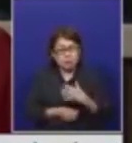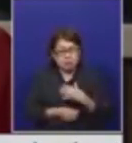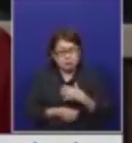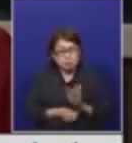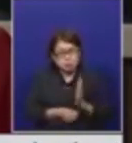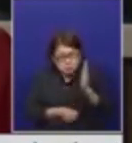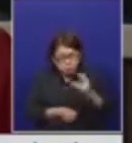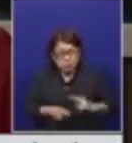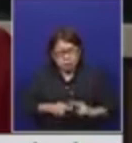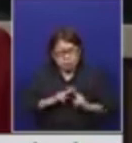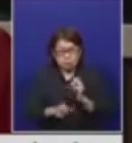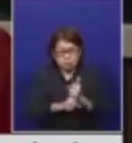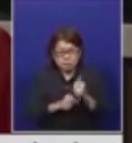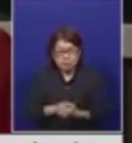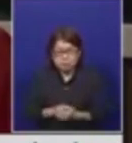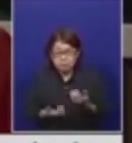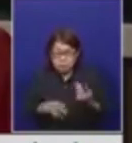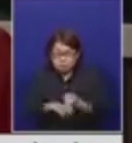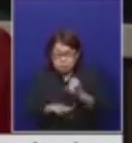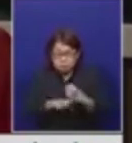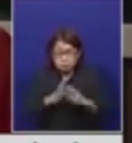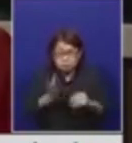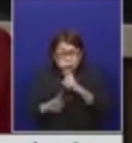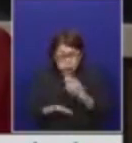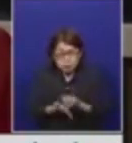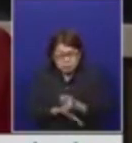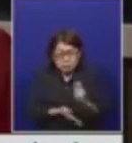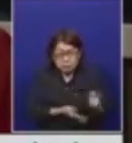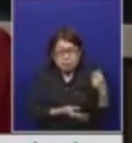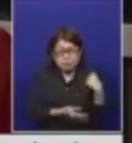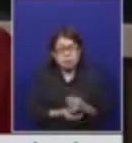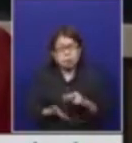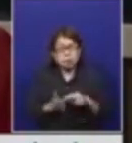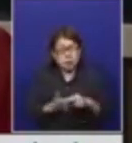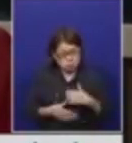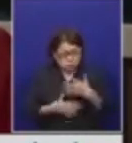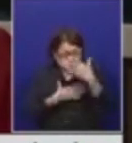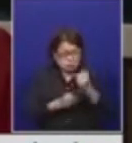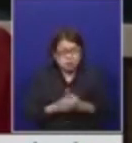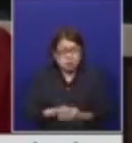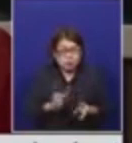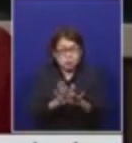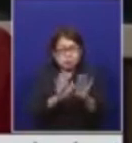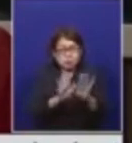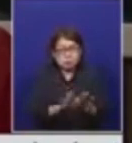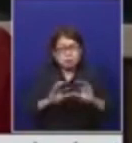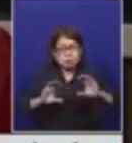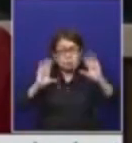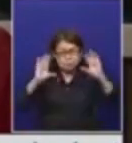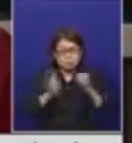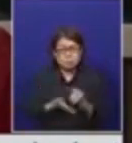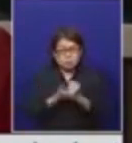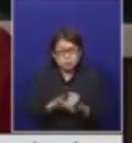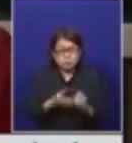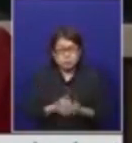ดได้ในระหว่างการฝึกอบรมนะครับสุดท้ายนะครับผมก็ขอฝากให้รัฐบาลเน้นดูแลธุร